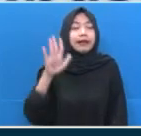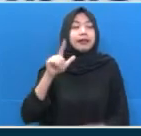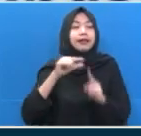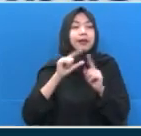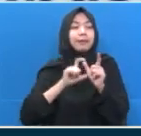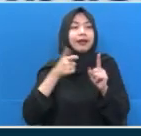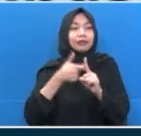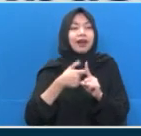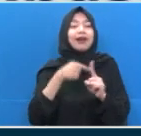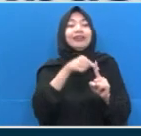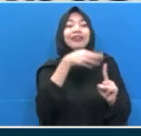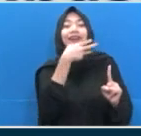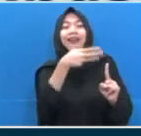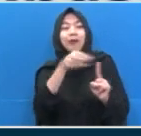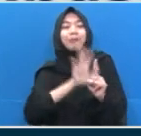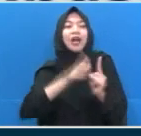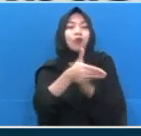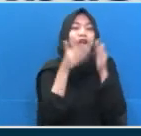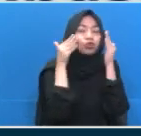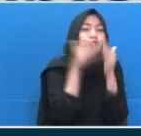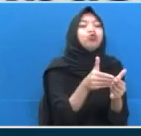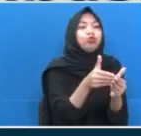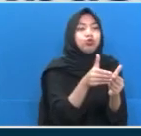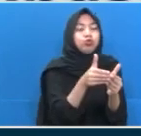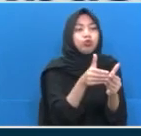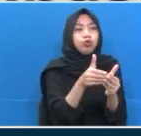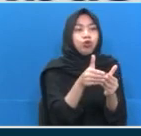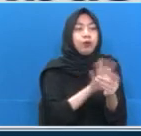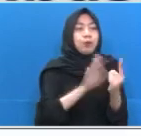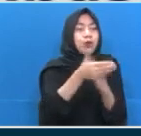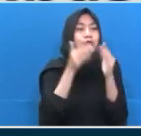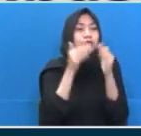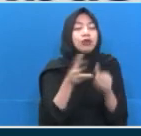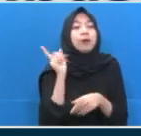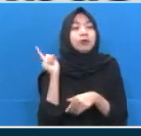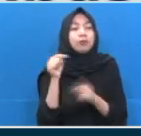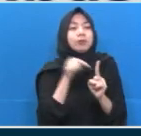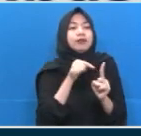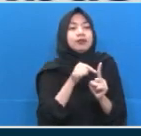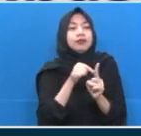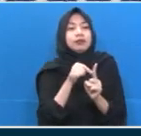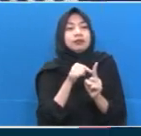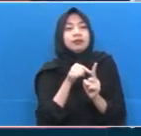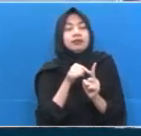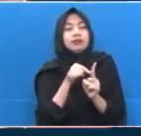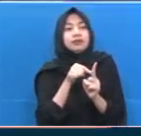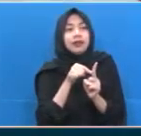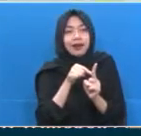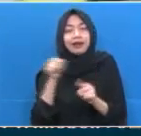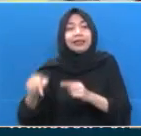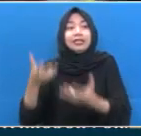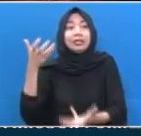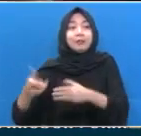secara khusus ya karena rencananya Richard akan hadir secara offline